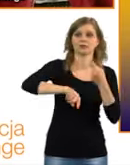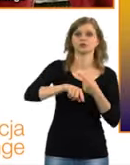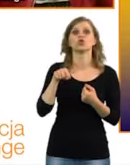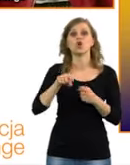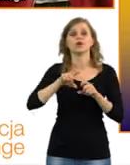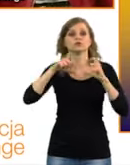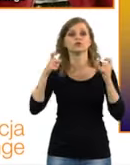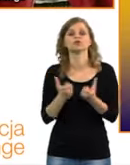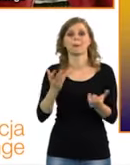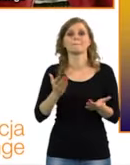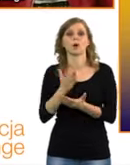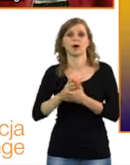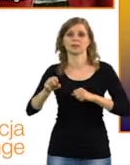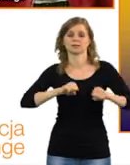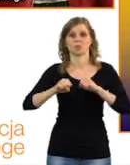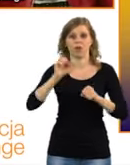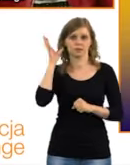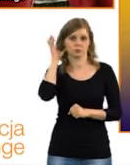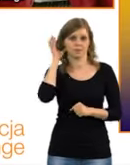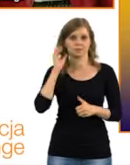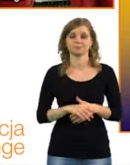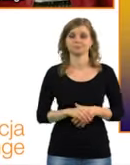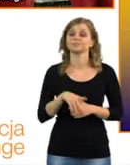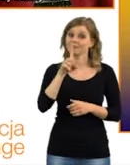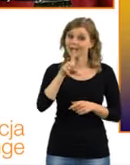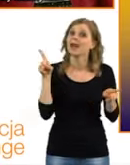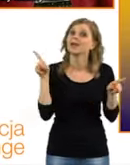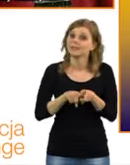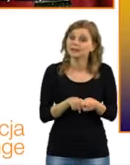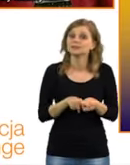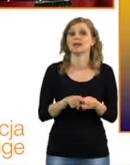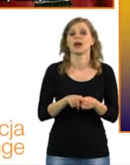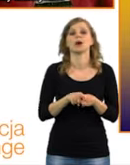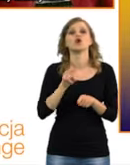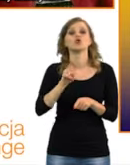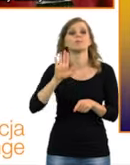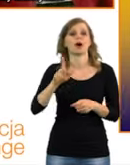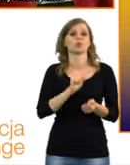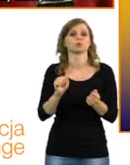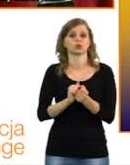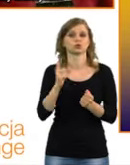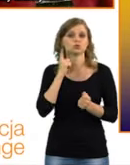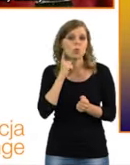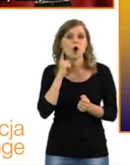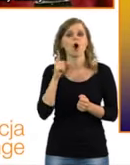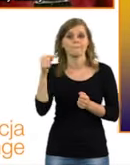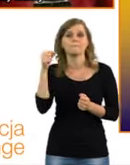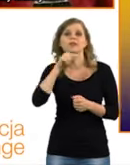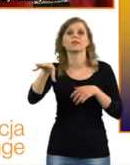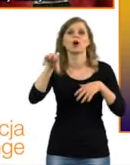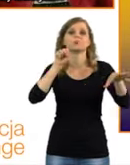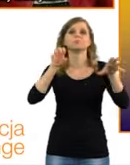osi. To im pomoże w stymulacji. Ale również osoby z uszkodzonym słuchem